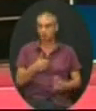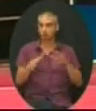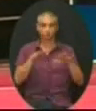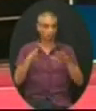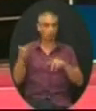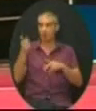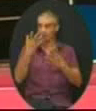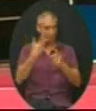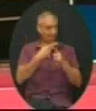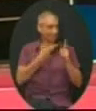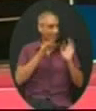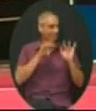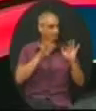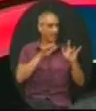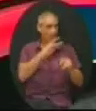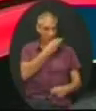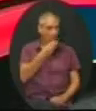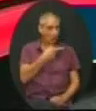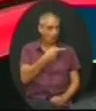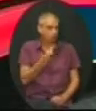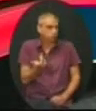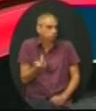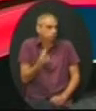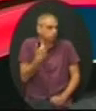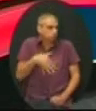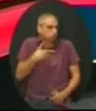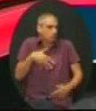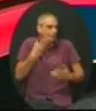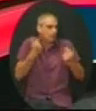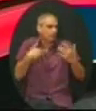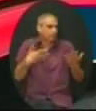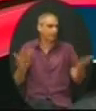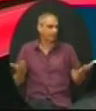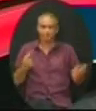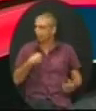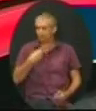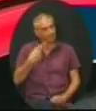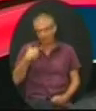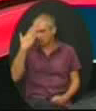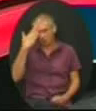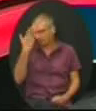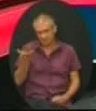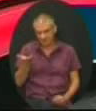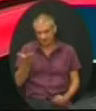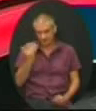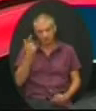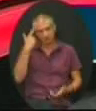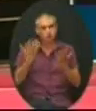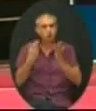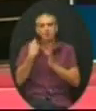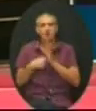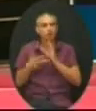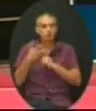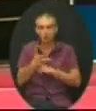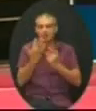ולהרבה מאוד גופים... חצי מיליארד אירו? זה כסף גדול? זה לא... אבל אני ואת לא מעורים בעניין. השיקולים לרכישת